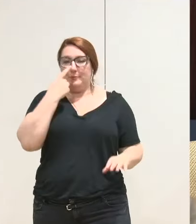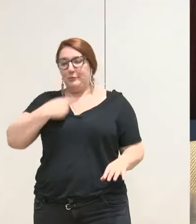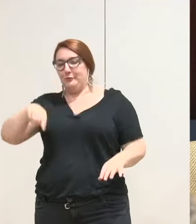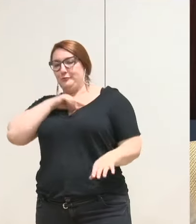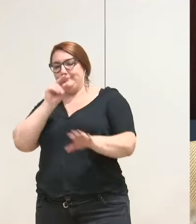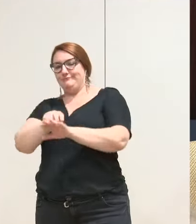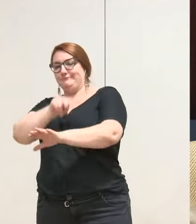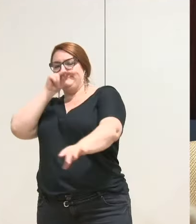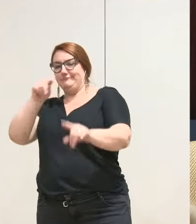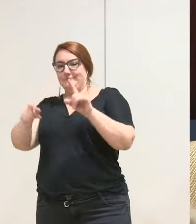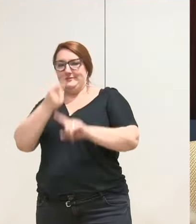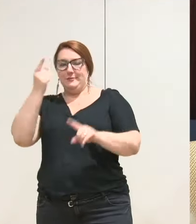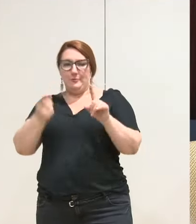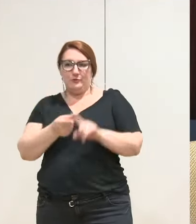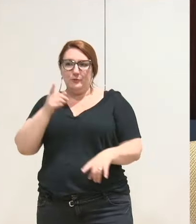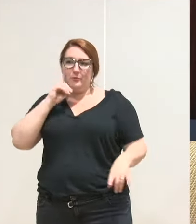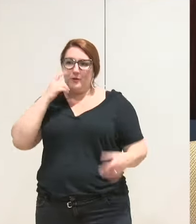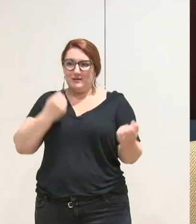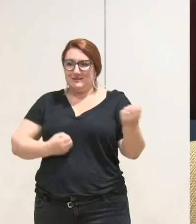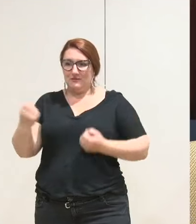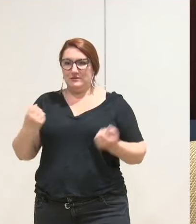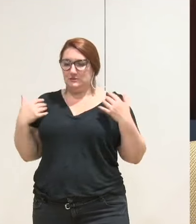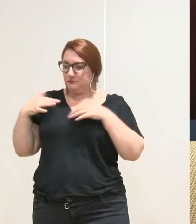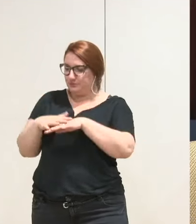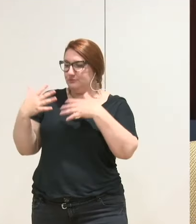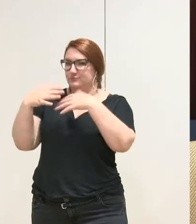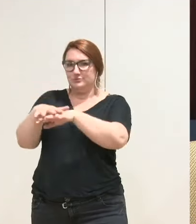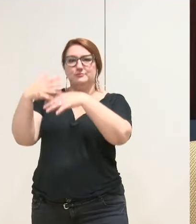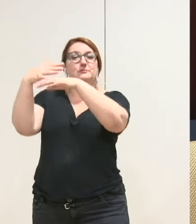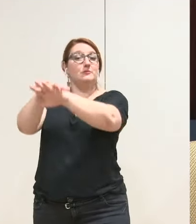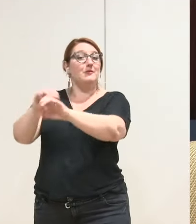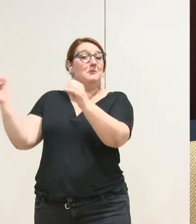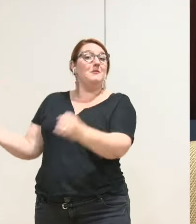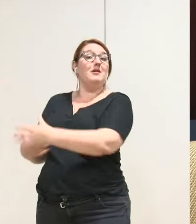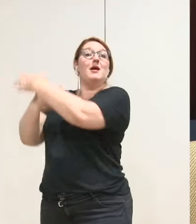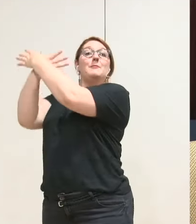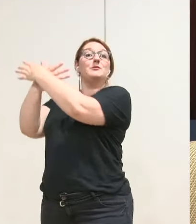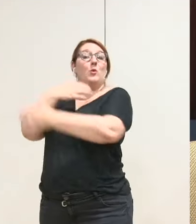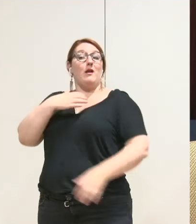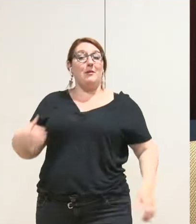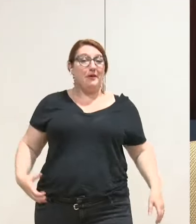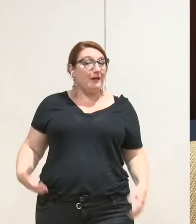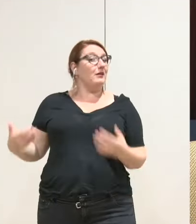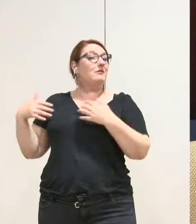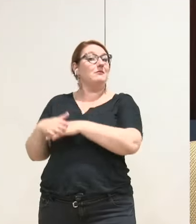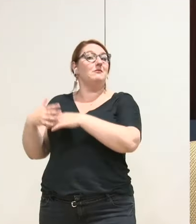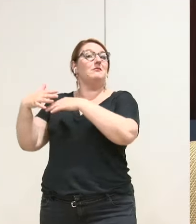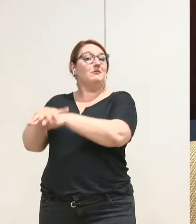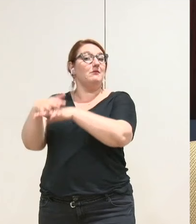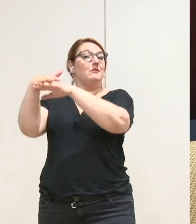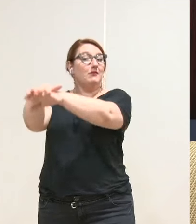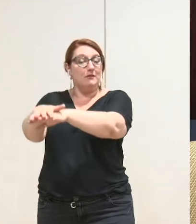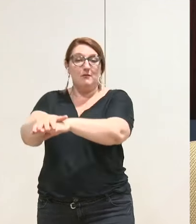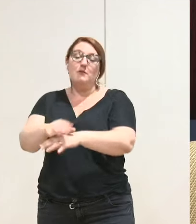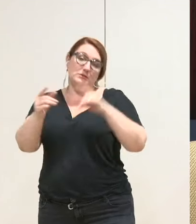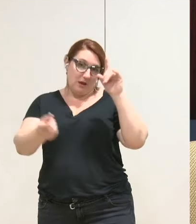ville porte la création d'un certain nombre de services communs entre la Métro et la ville de pouvoir aussi travailler dans